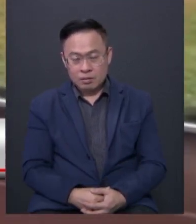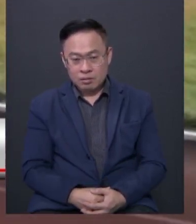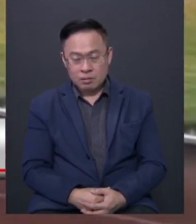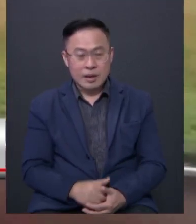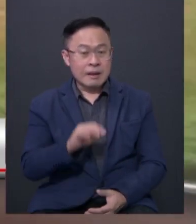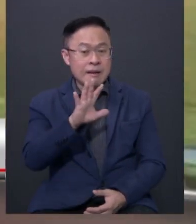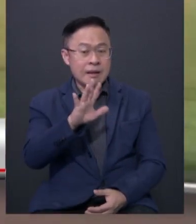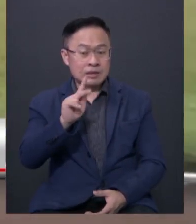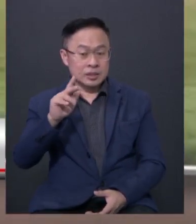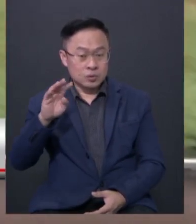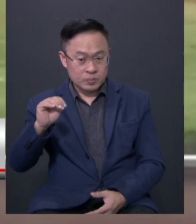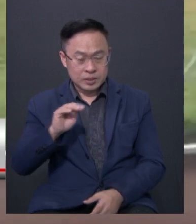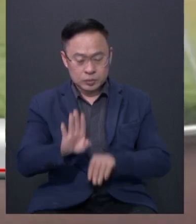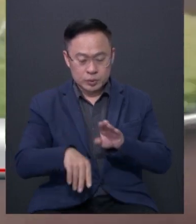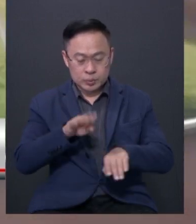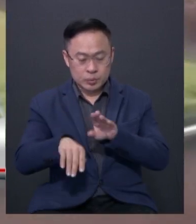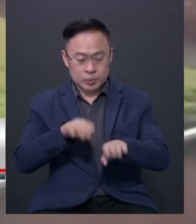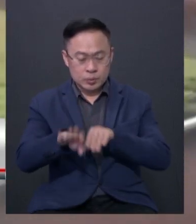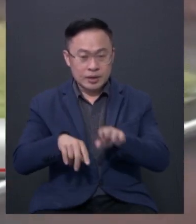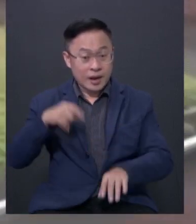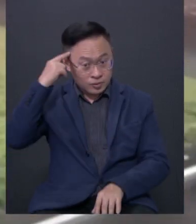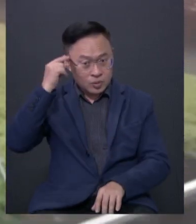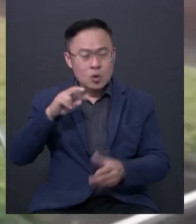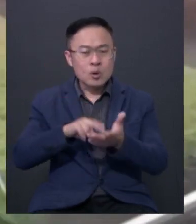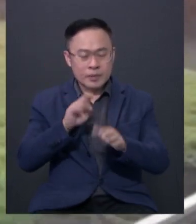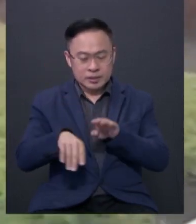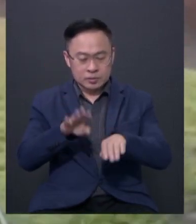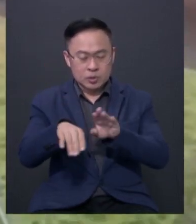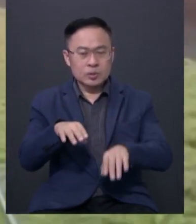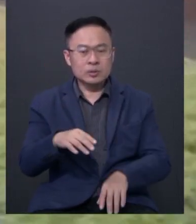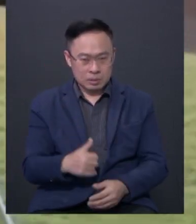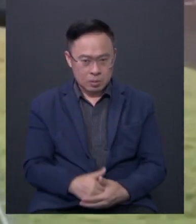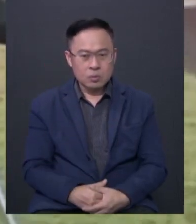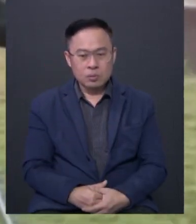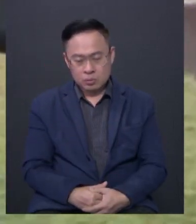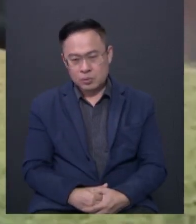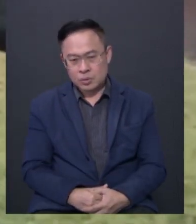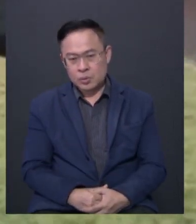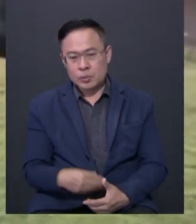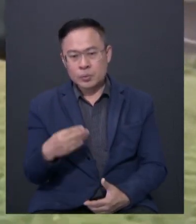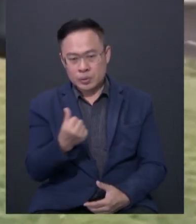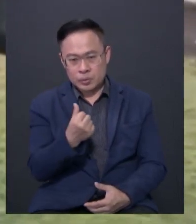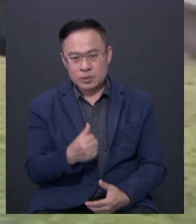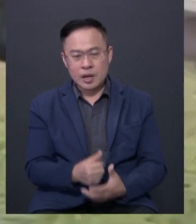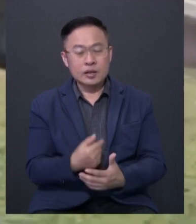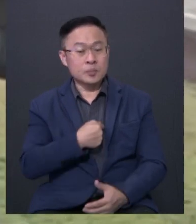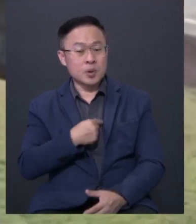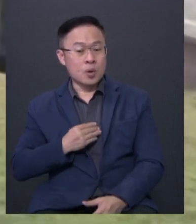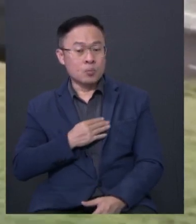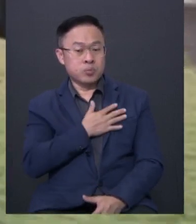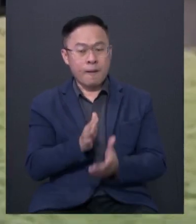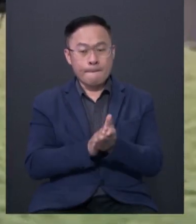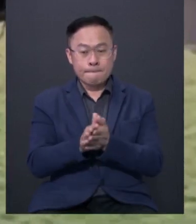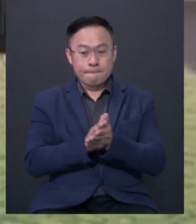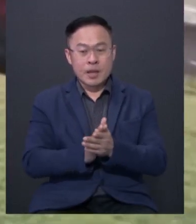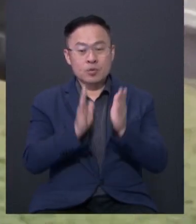เลย ค่ะ นี่เขาเดินนะ ใช่ สุดยอดเพจ6อ่ะโดยประมาณ ค่ะ เพจ6เพจ7อ่ะ เป็นแรงบันดาลใจนะคะให้กับค